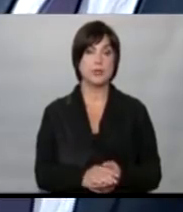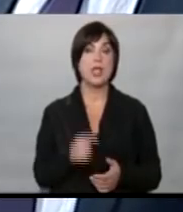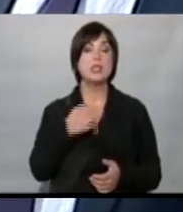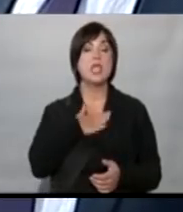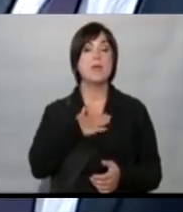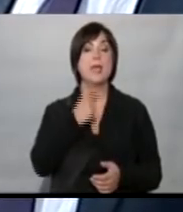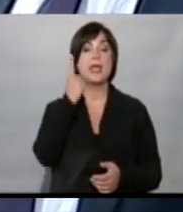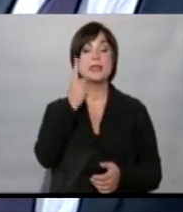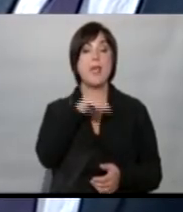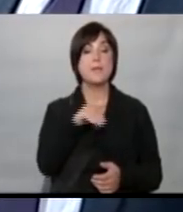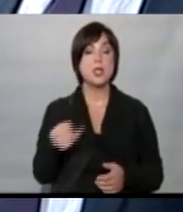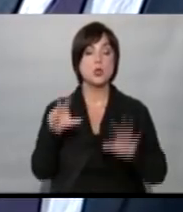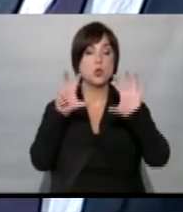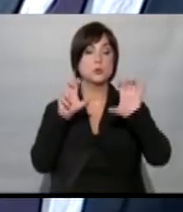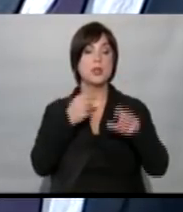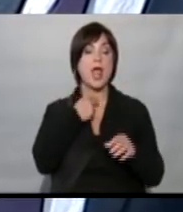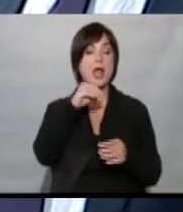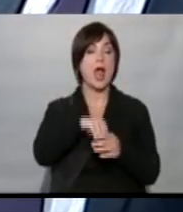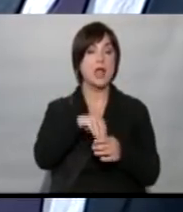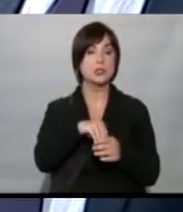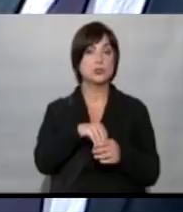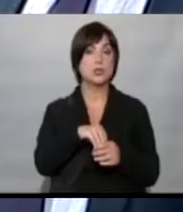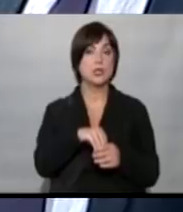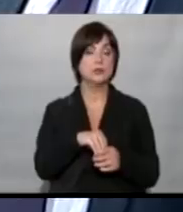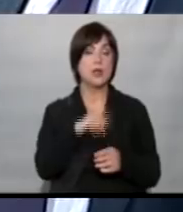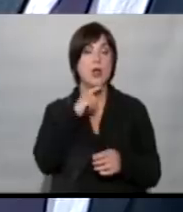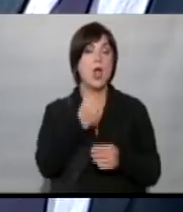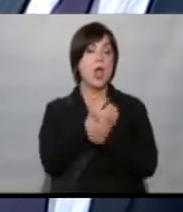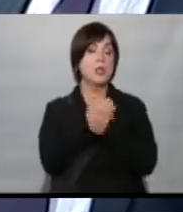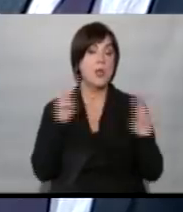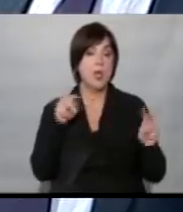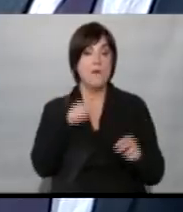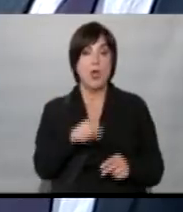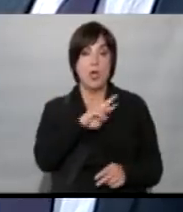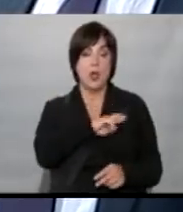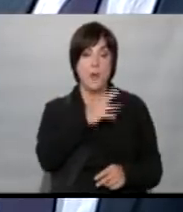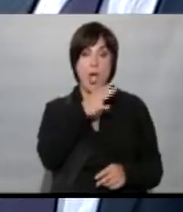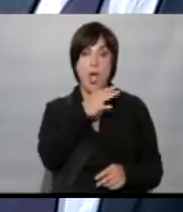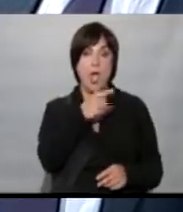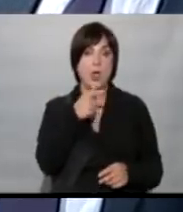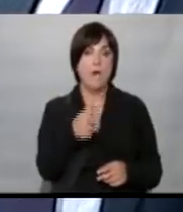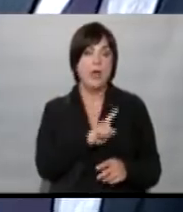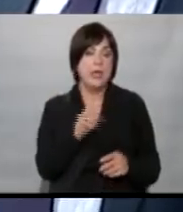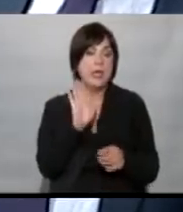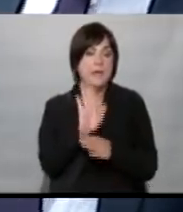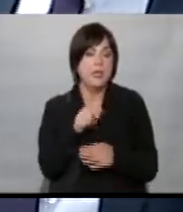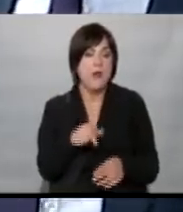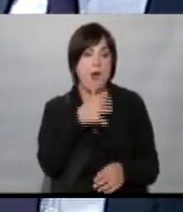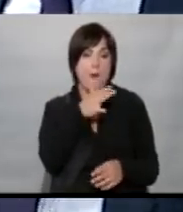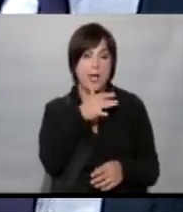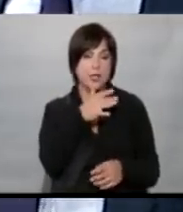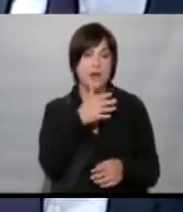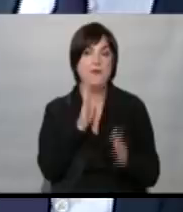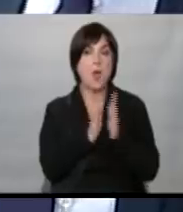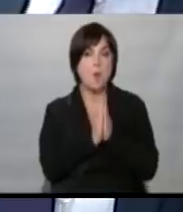имаме 1.800.000 гласачи кои се демократијата во Република Македонија. Но тие... не се присутни во Македонија, Спасов.